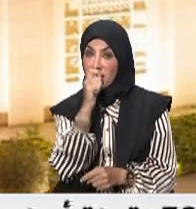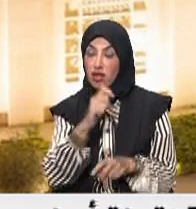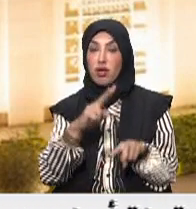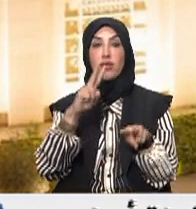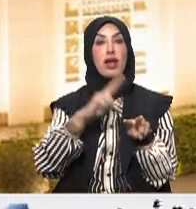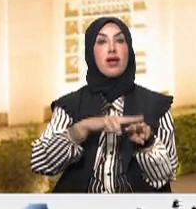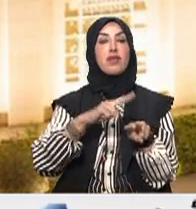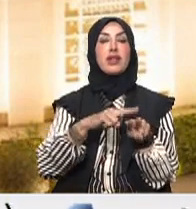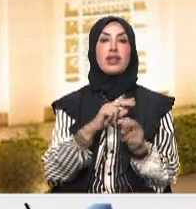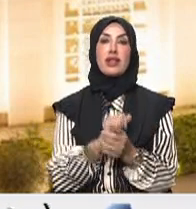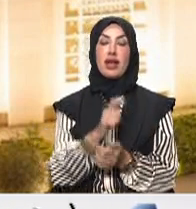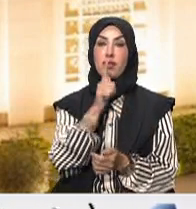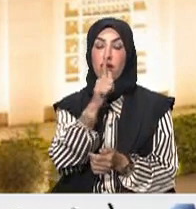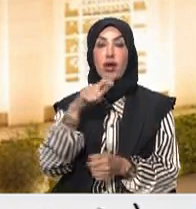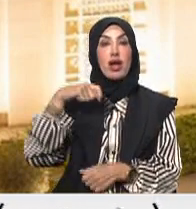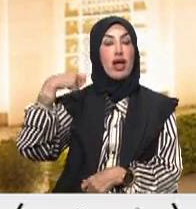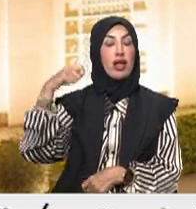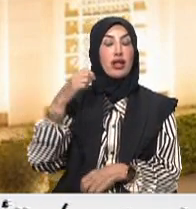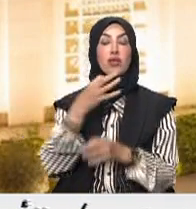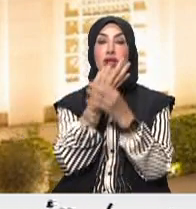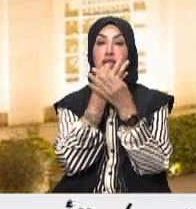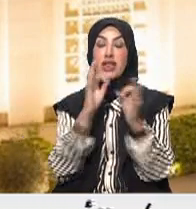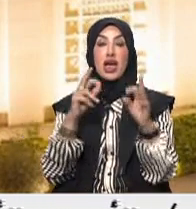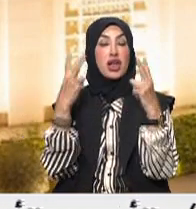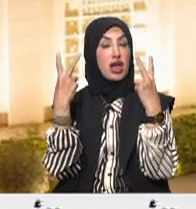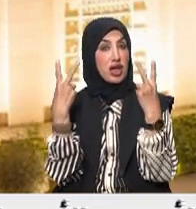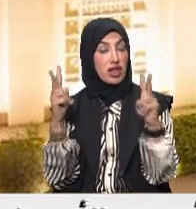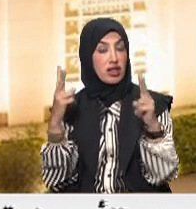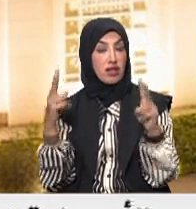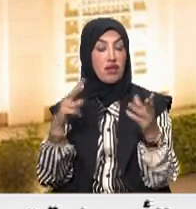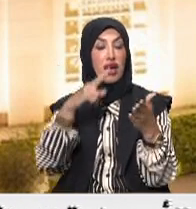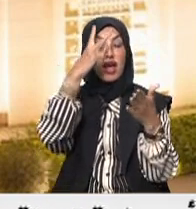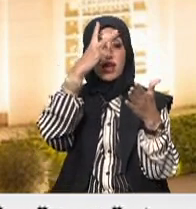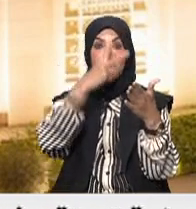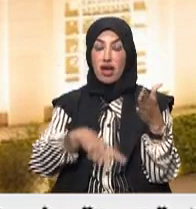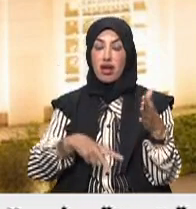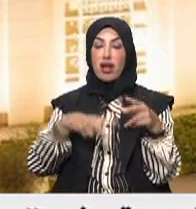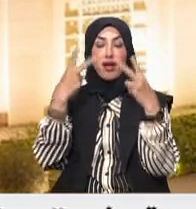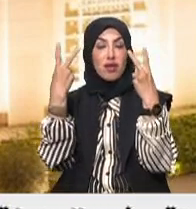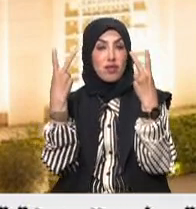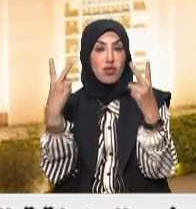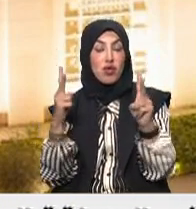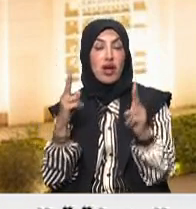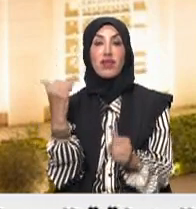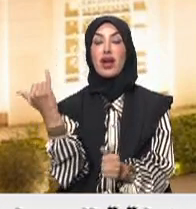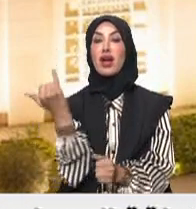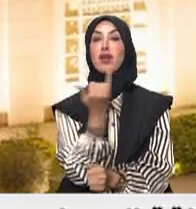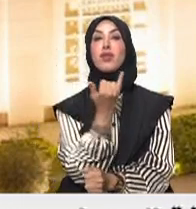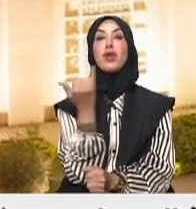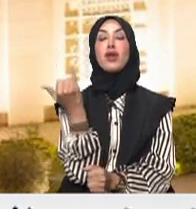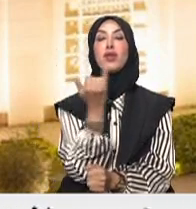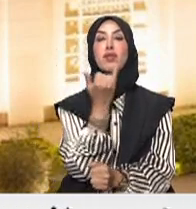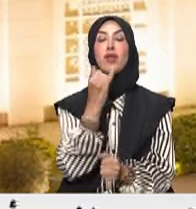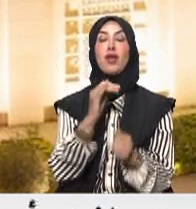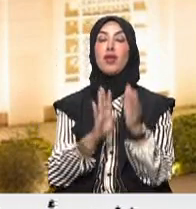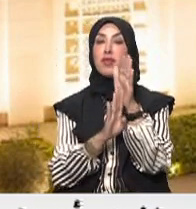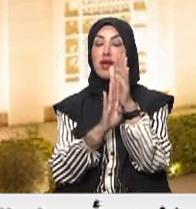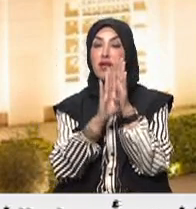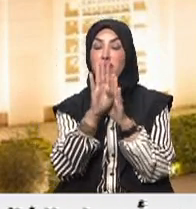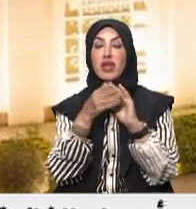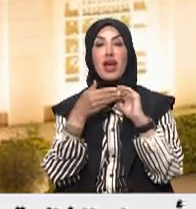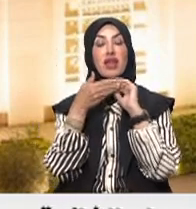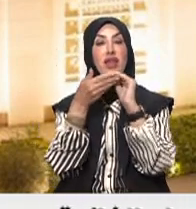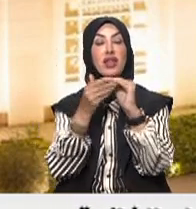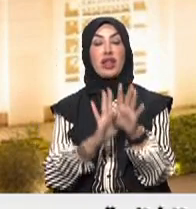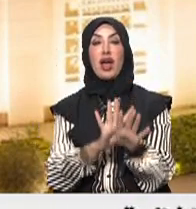واشادت الوزاره بالاجماع الدولي لتبني هذا القرار الذي يعتبر خطوه هامه في دعم الحق الفلسطيني